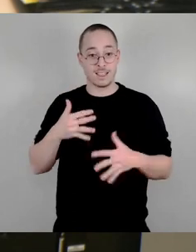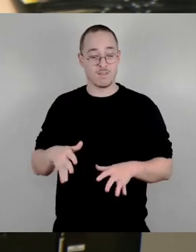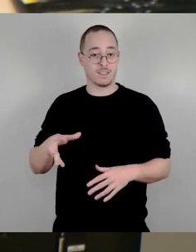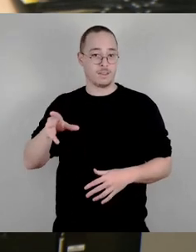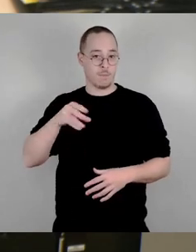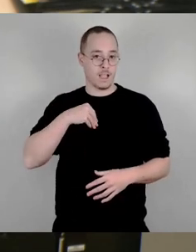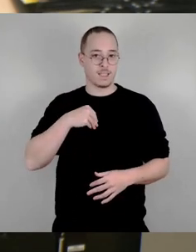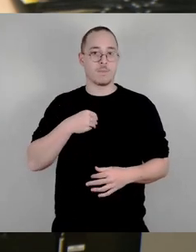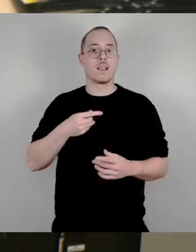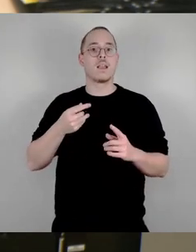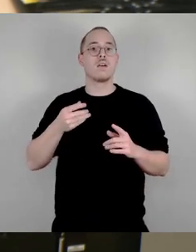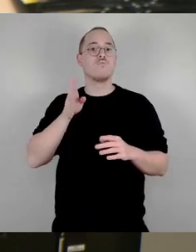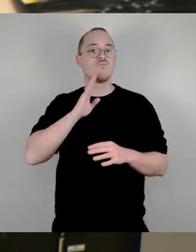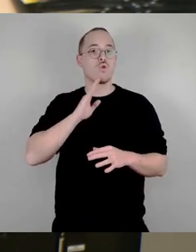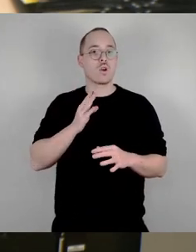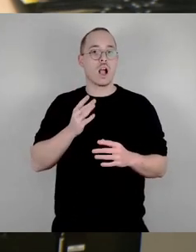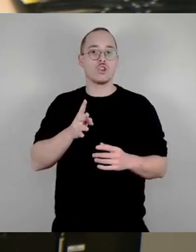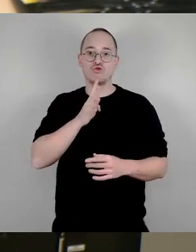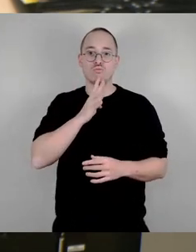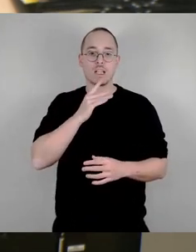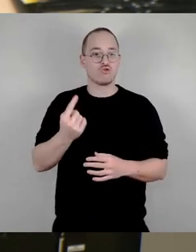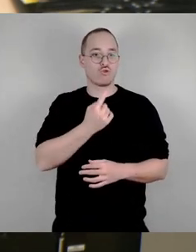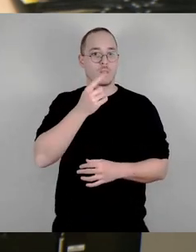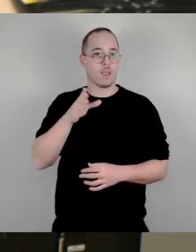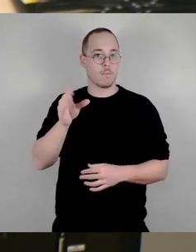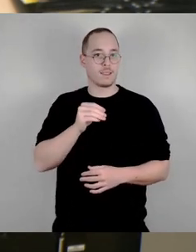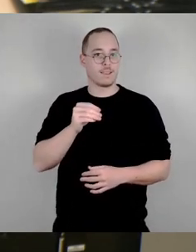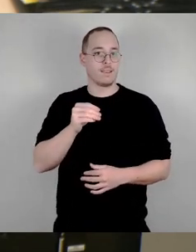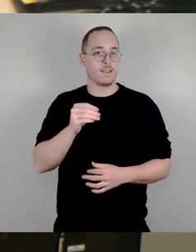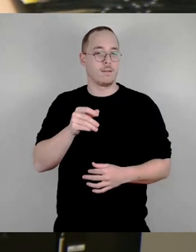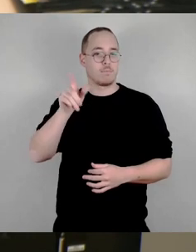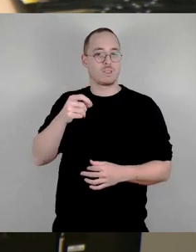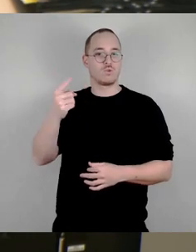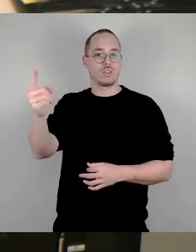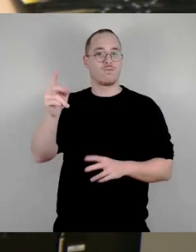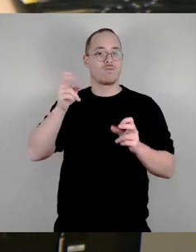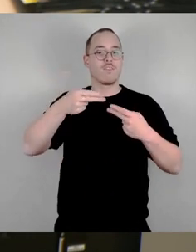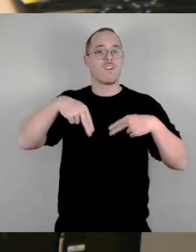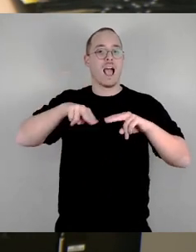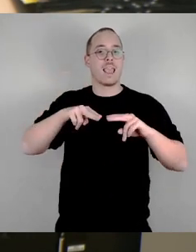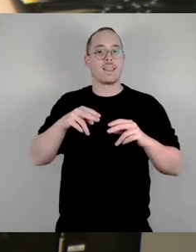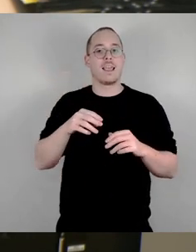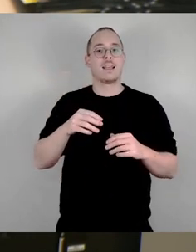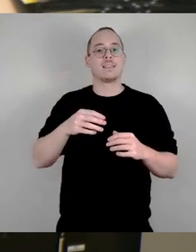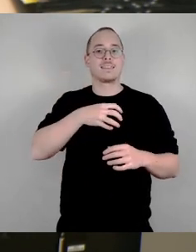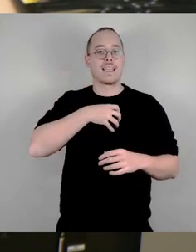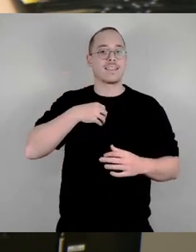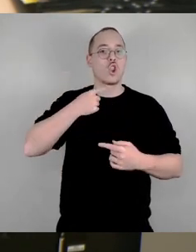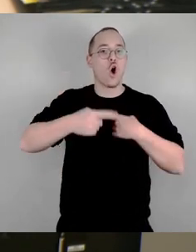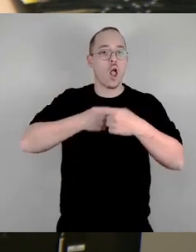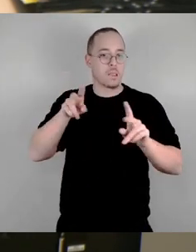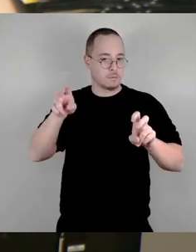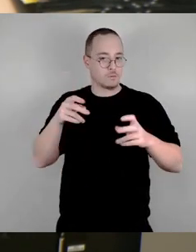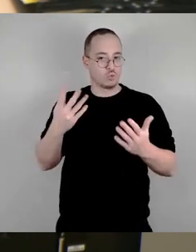6.3. durchgeführt und dort wurde überdeutlich nochmal auch dieser Bedarf auch nochmal formuliert. Aus diesem